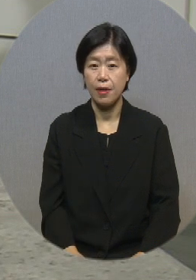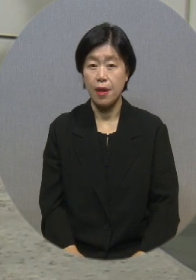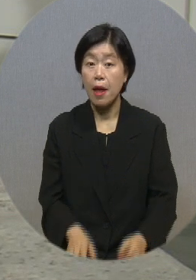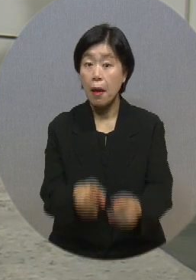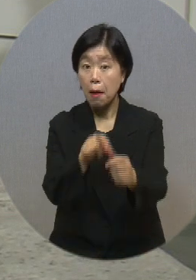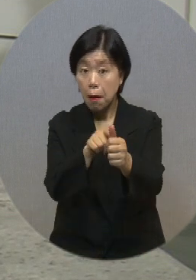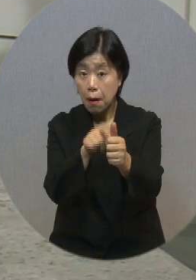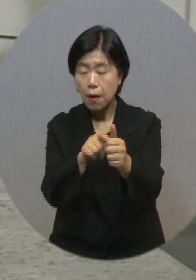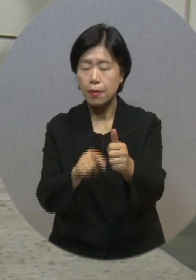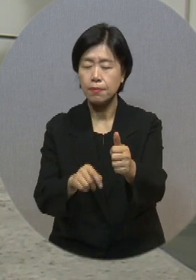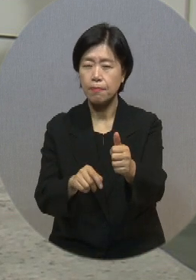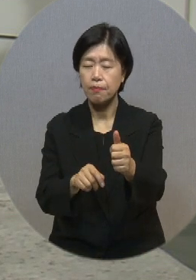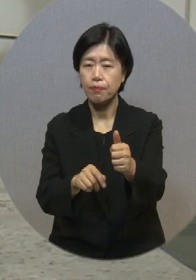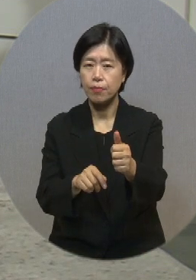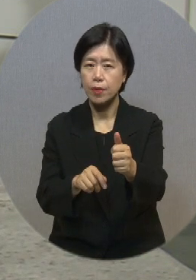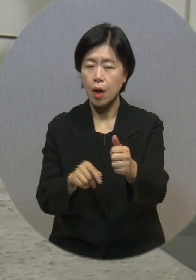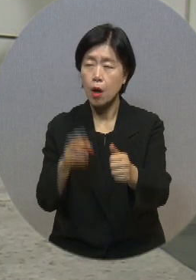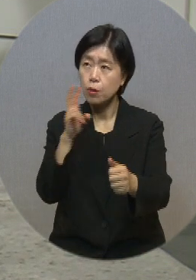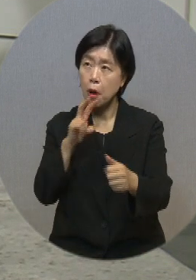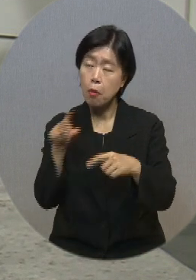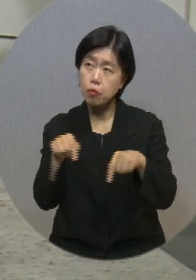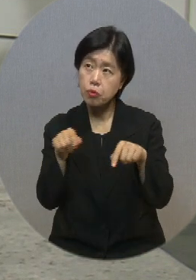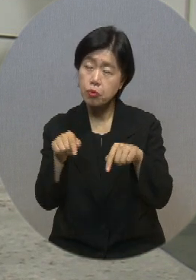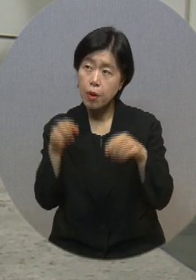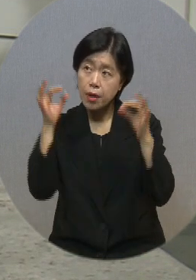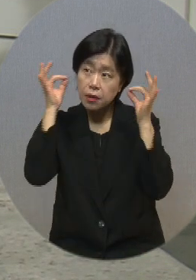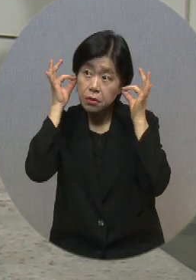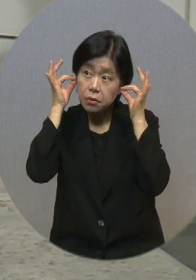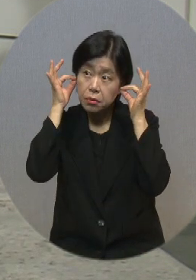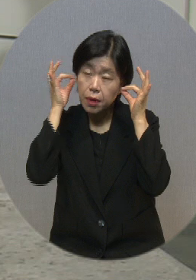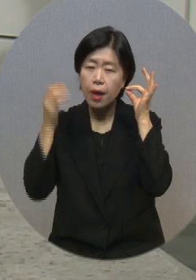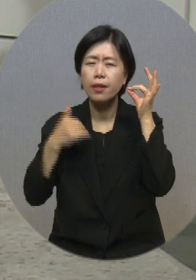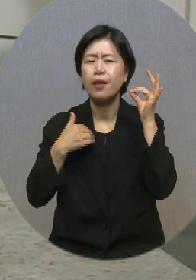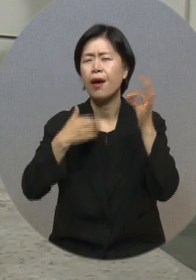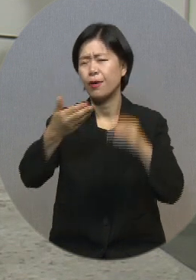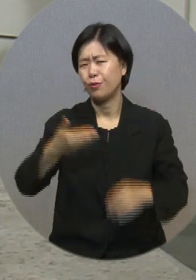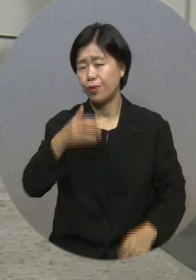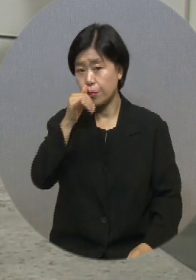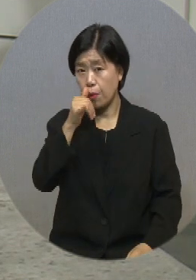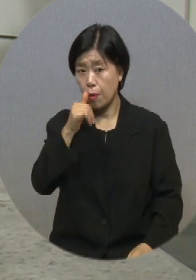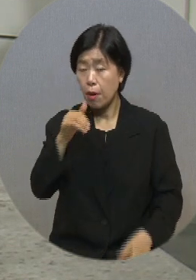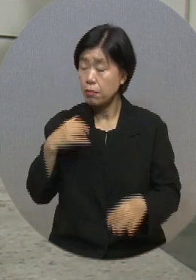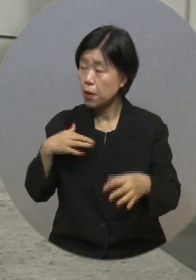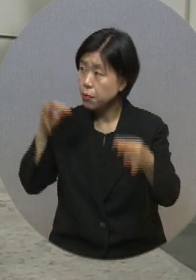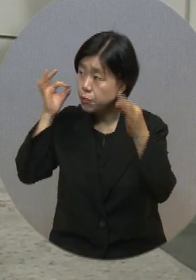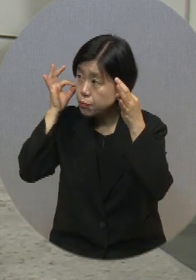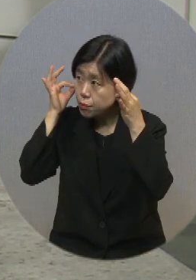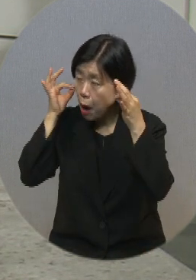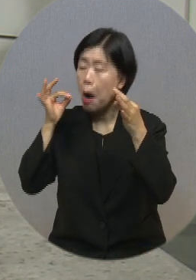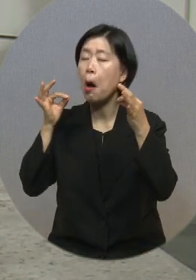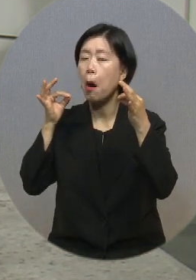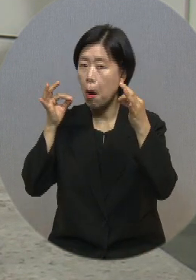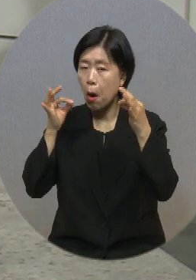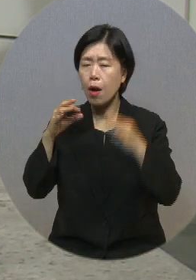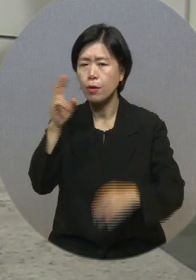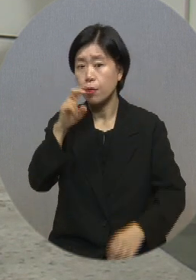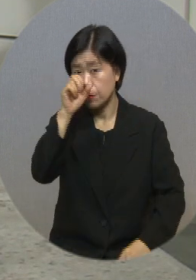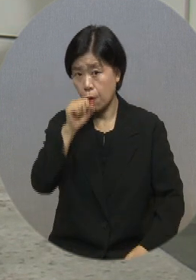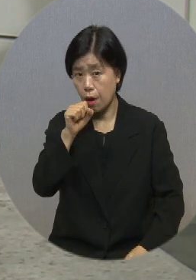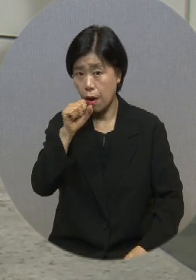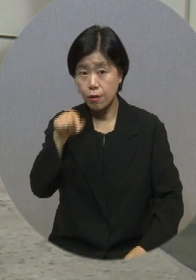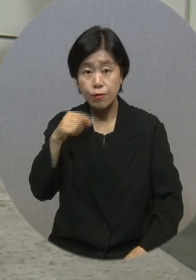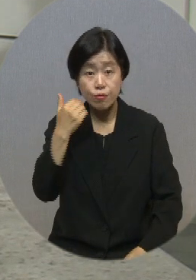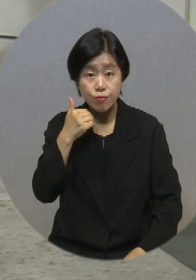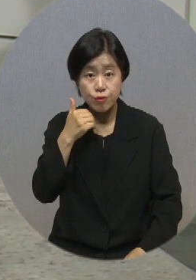카세트 테이프가 있었는데 그걸 저한테 줬어요. 네. 그게 김광석이었어요. 아. 네, 제가 한국 노래 뭐 아는